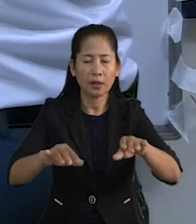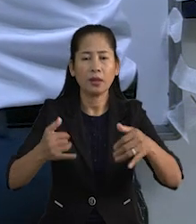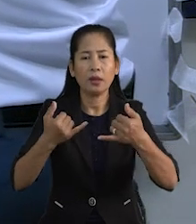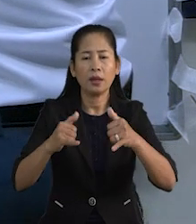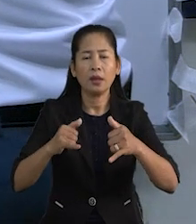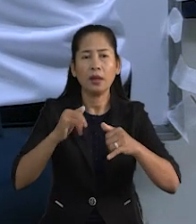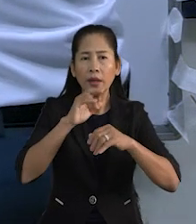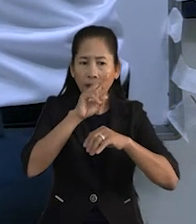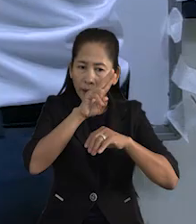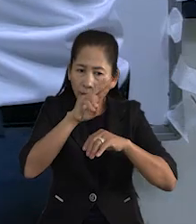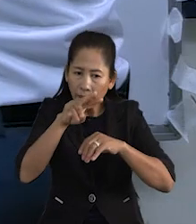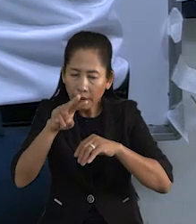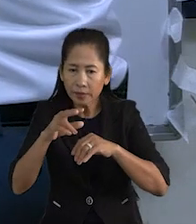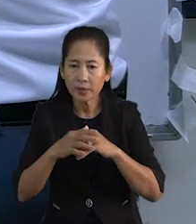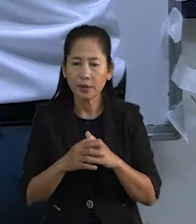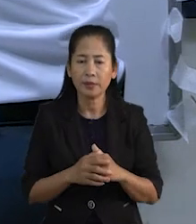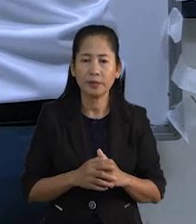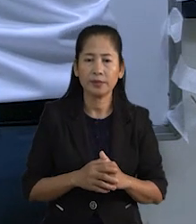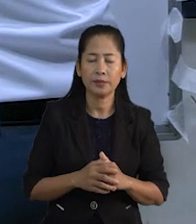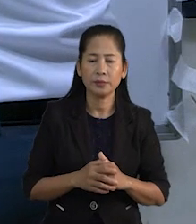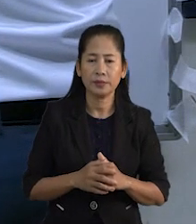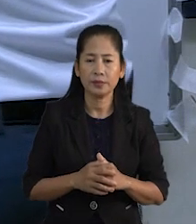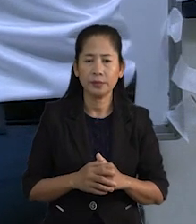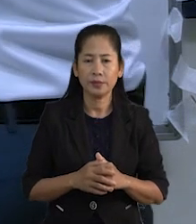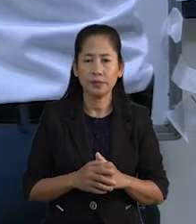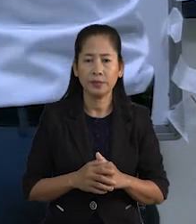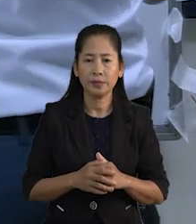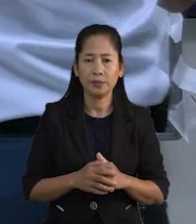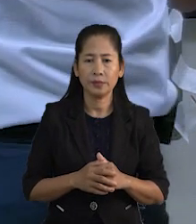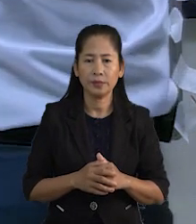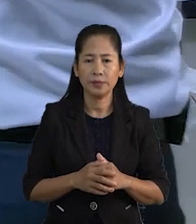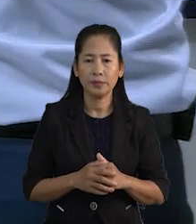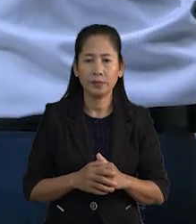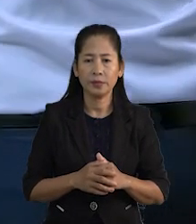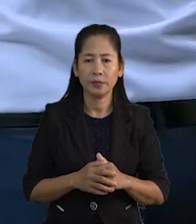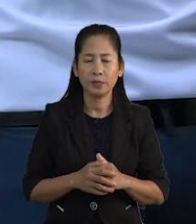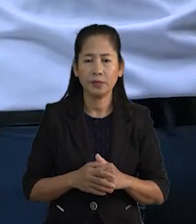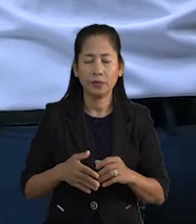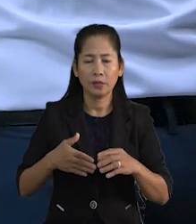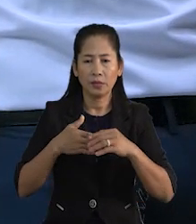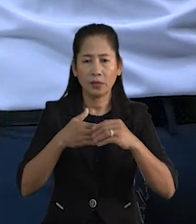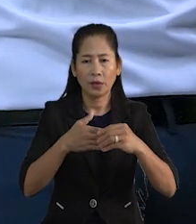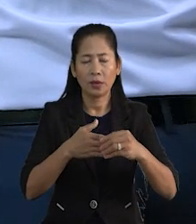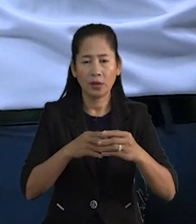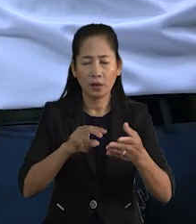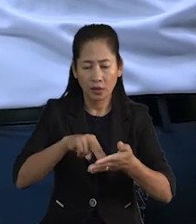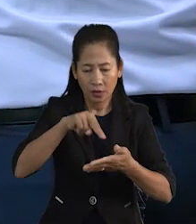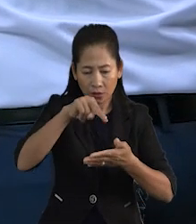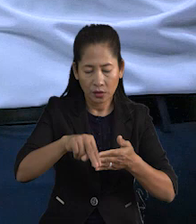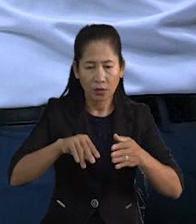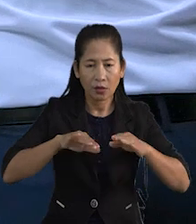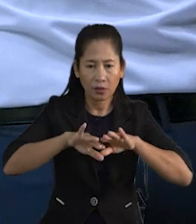នទានាំគ្នា